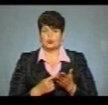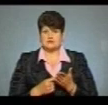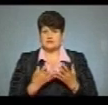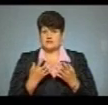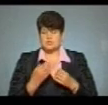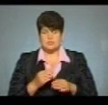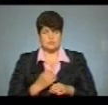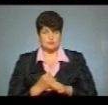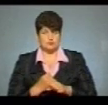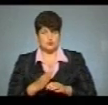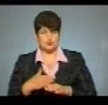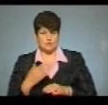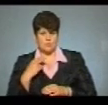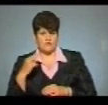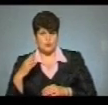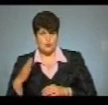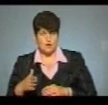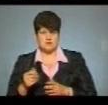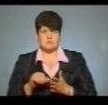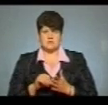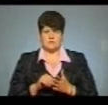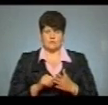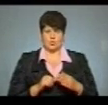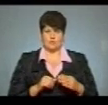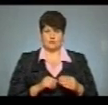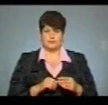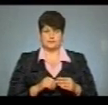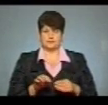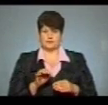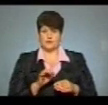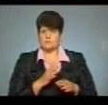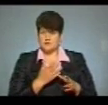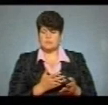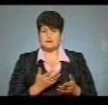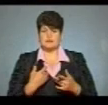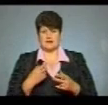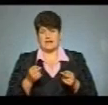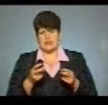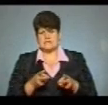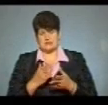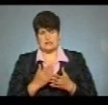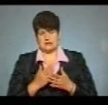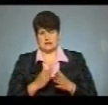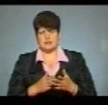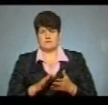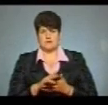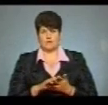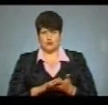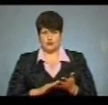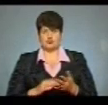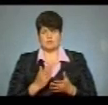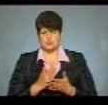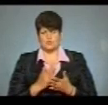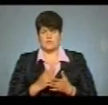здійснив стороні обвинуваченого, а також стороні представнику потерпілого. За таких обставин я вважаю, що ризики існують, вони продовжують існувати,